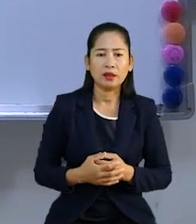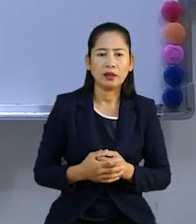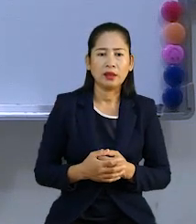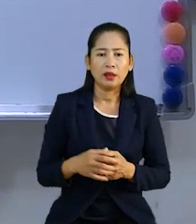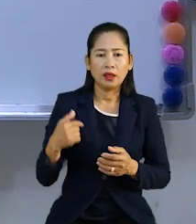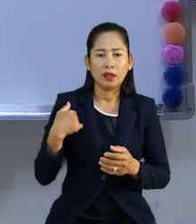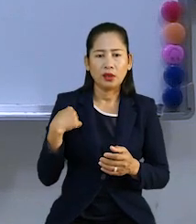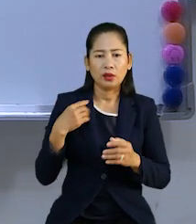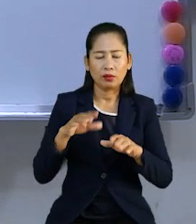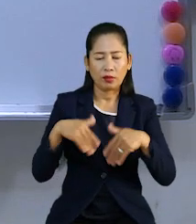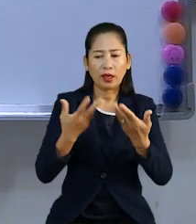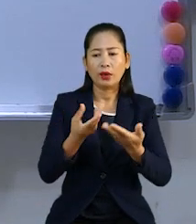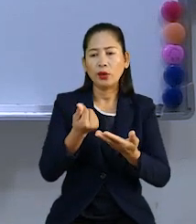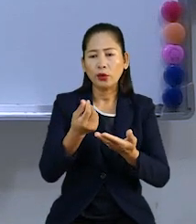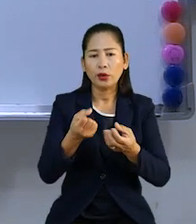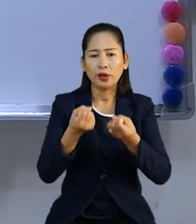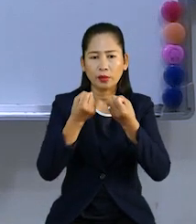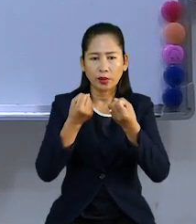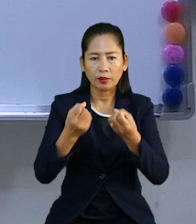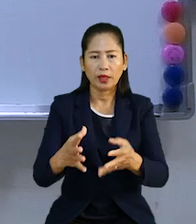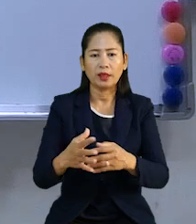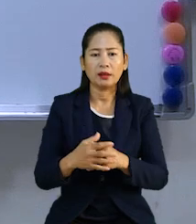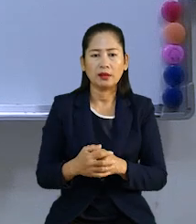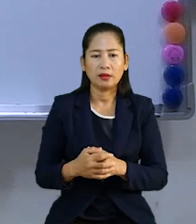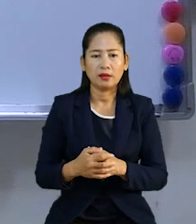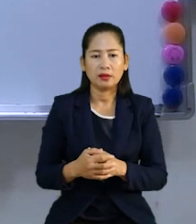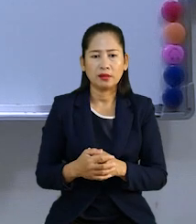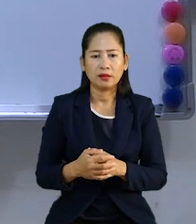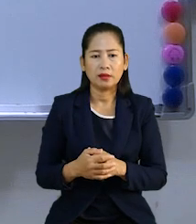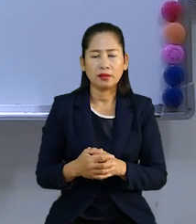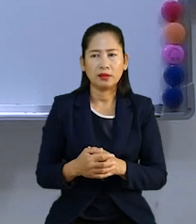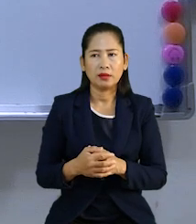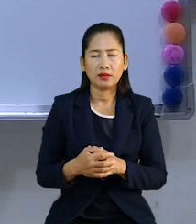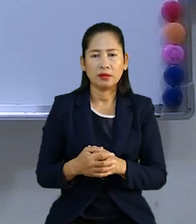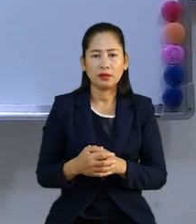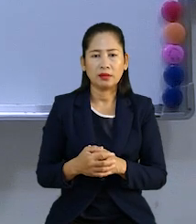hơi nhạc rưu ban ai prạ kê bọn mán rìa